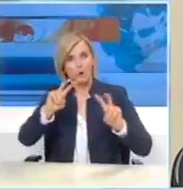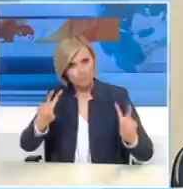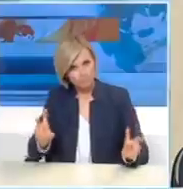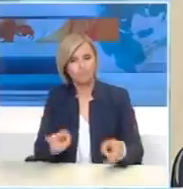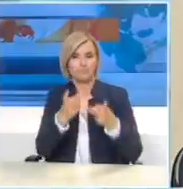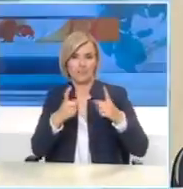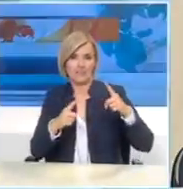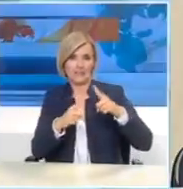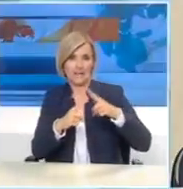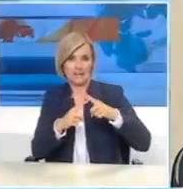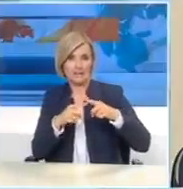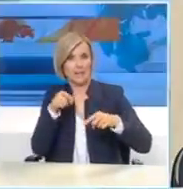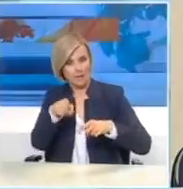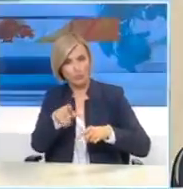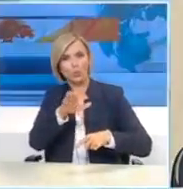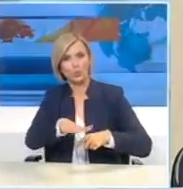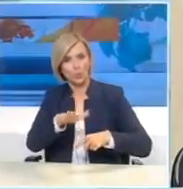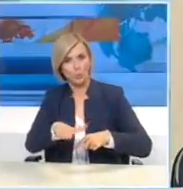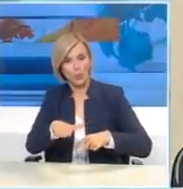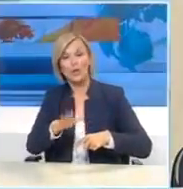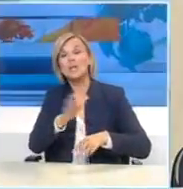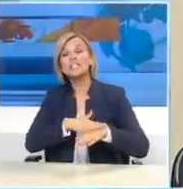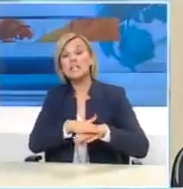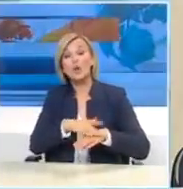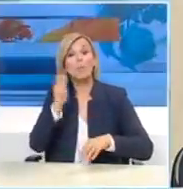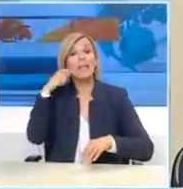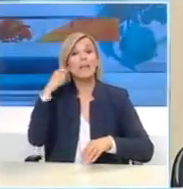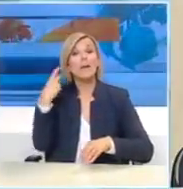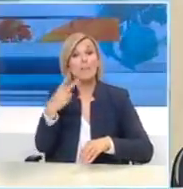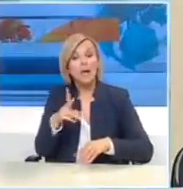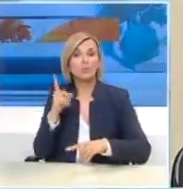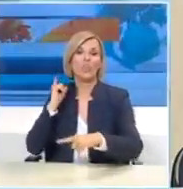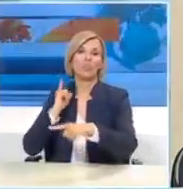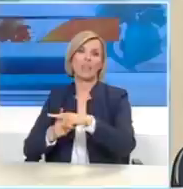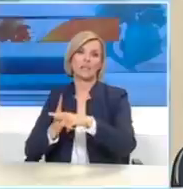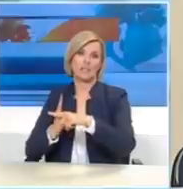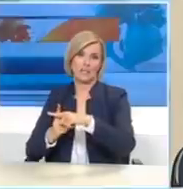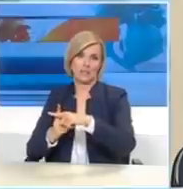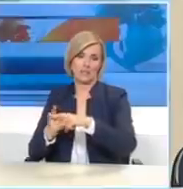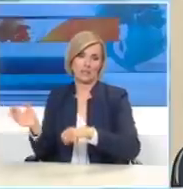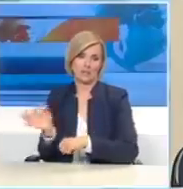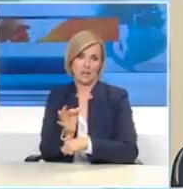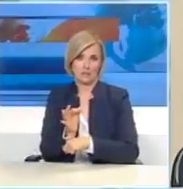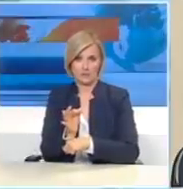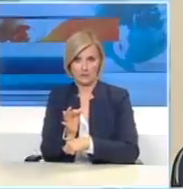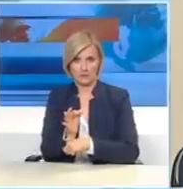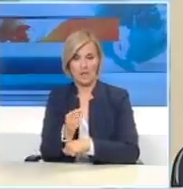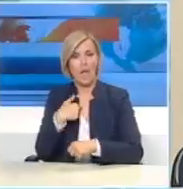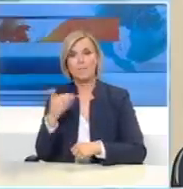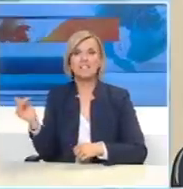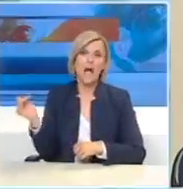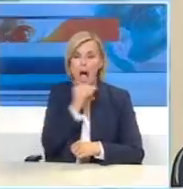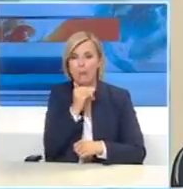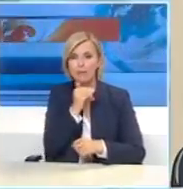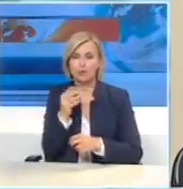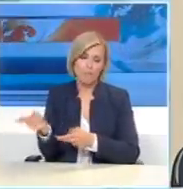έγιναν οι απαραίτητες ενέργειες, διαγνώστηκε η μητέρα και η μετάγγιση έλαβε μεν χώρα αλλά όχι στο χώρο μετακίσεων, επομένως δεν υπήρχε κανένα πρόβλημα για τους